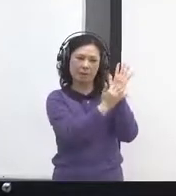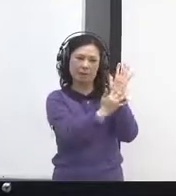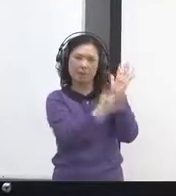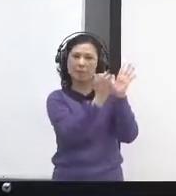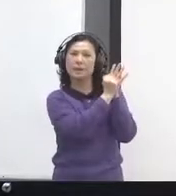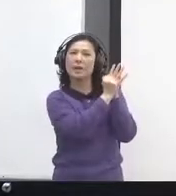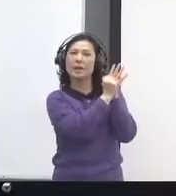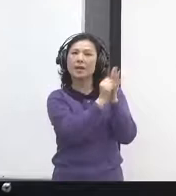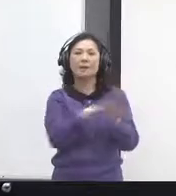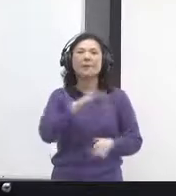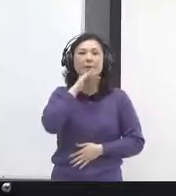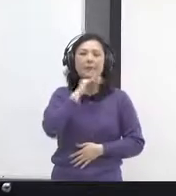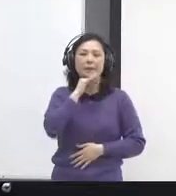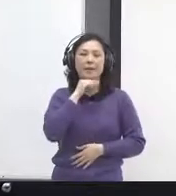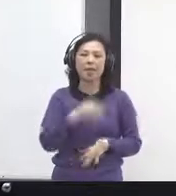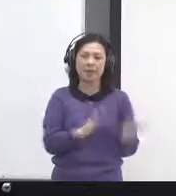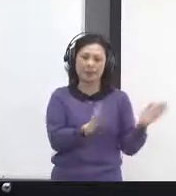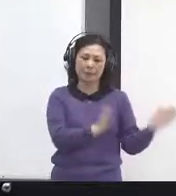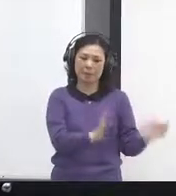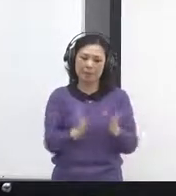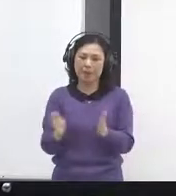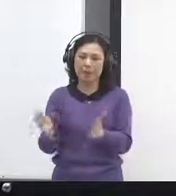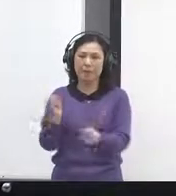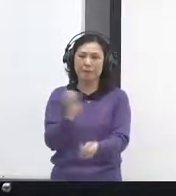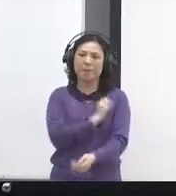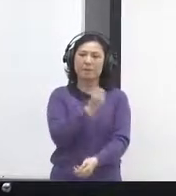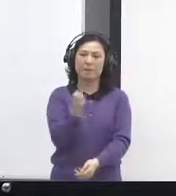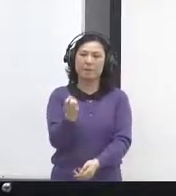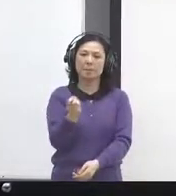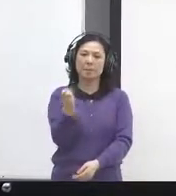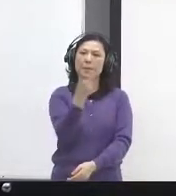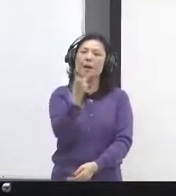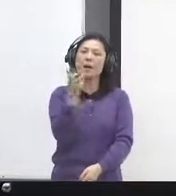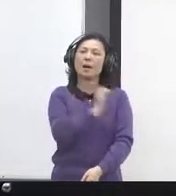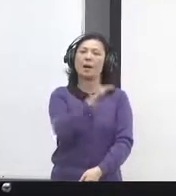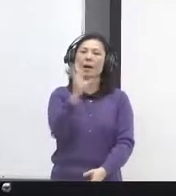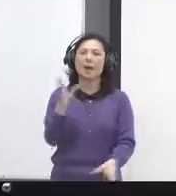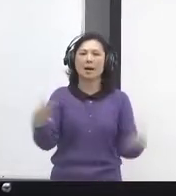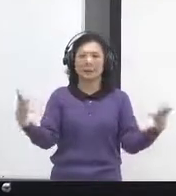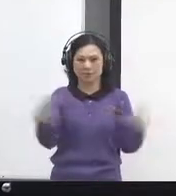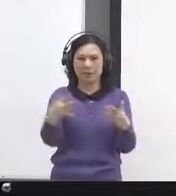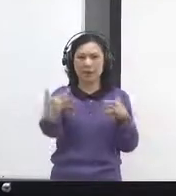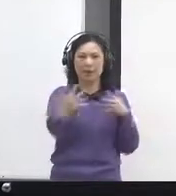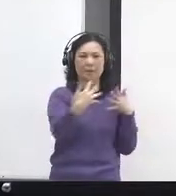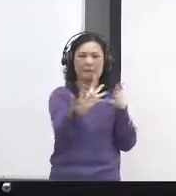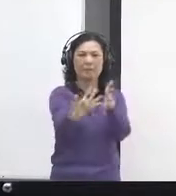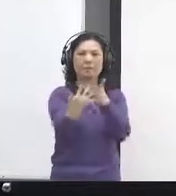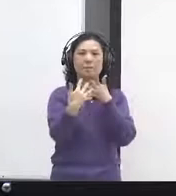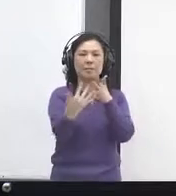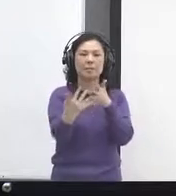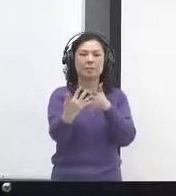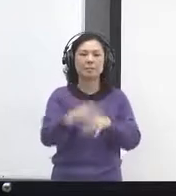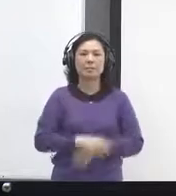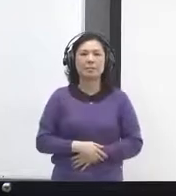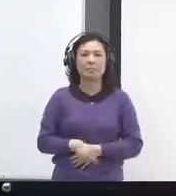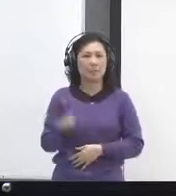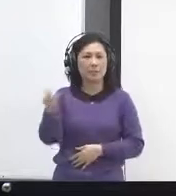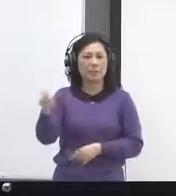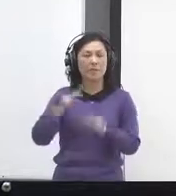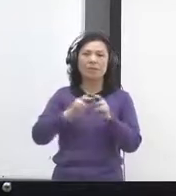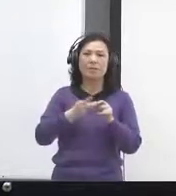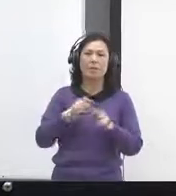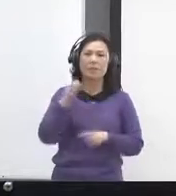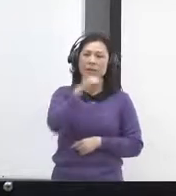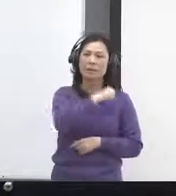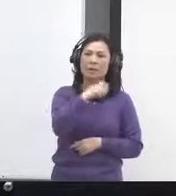个后面两个议程结束之后，我们会一起进行就是问答的部分哦。那 Toronto 他们其实真的跟台湾的